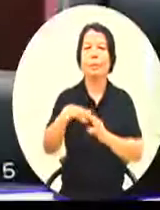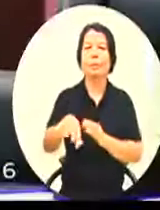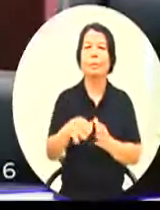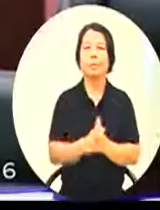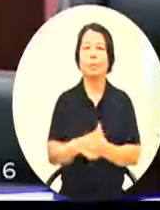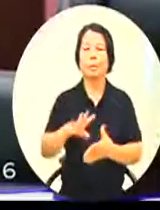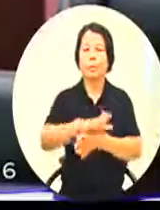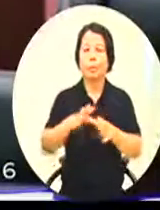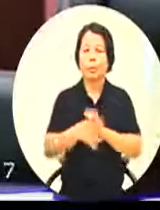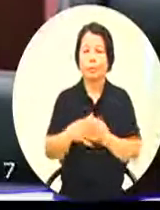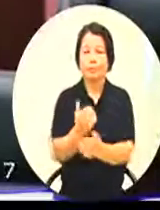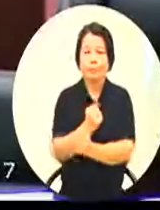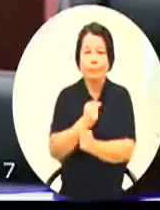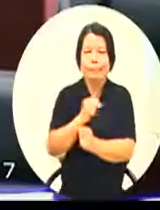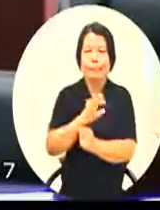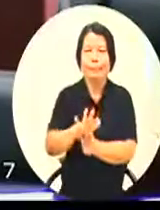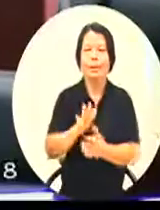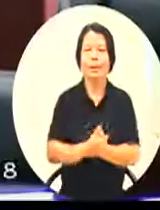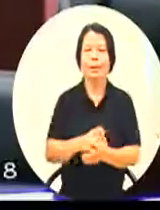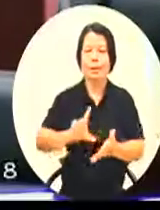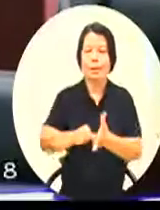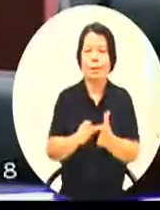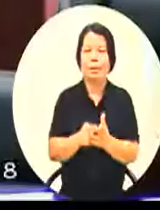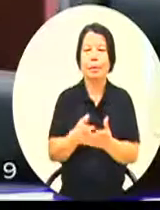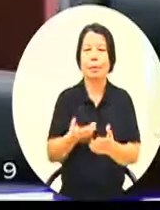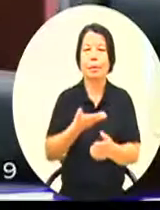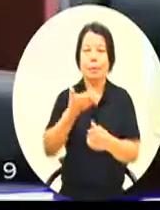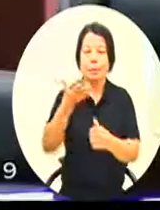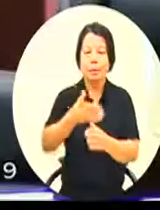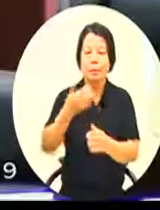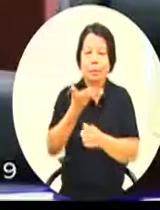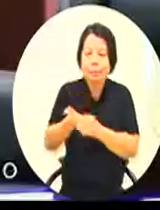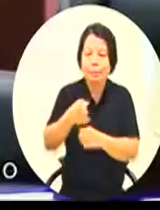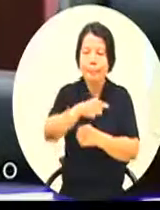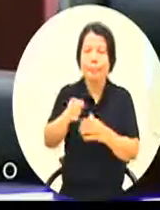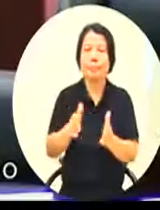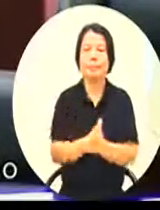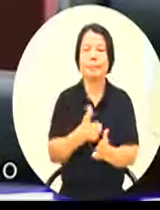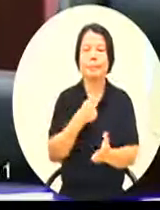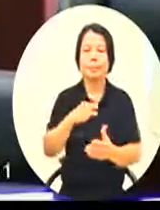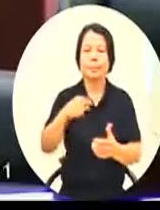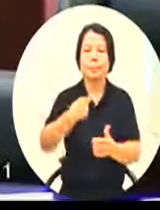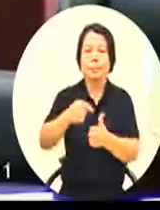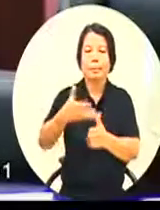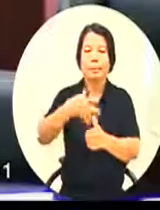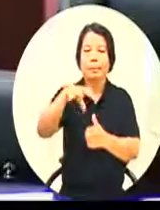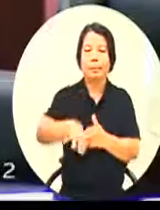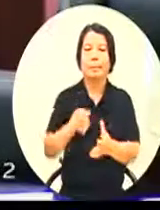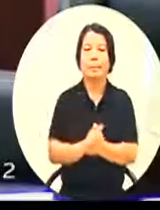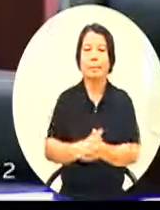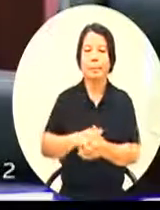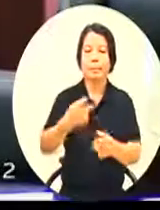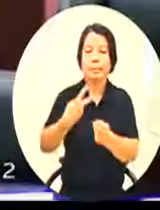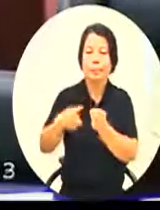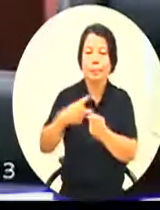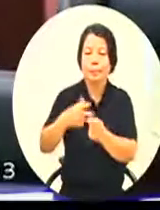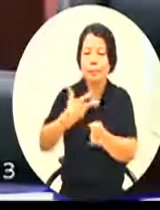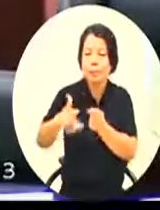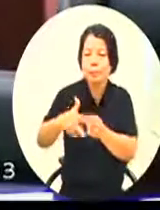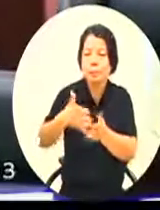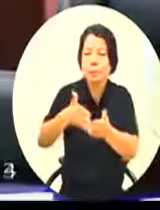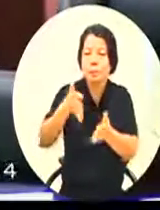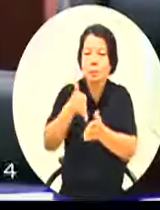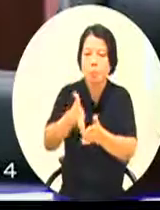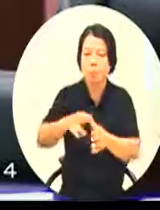文化局那么谨慎，那我就把时间拨多一点放在这个地方，把教育局本来给的7分钟调到给李克勇7分钟，好